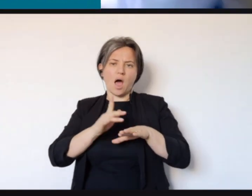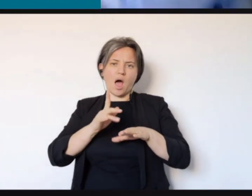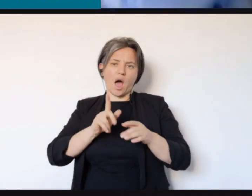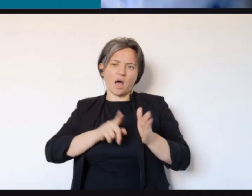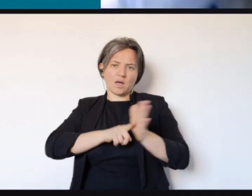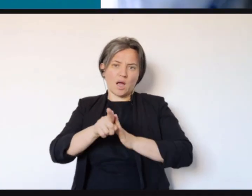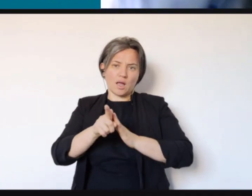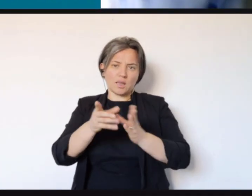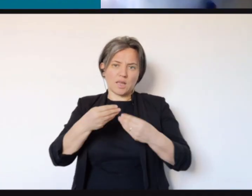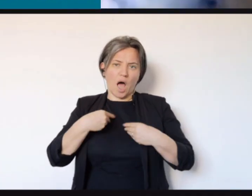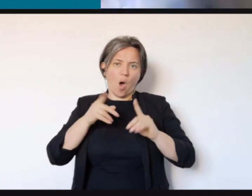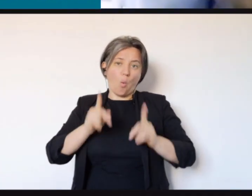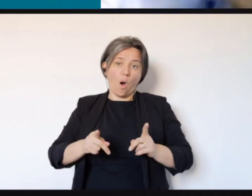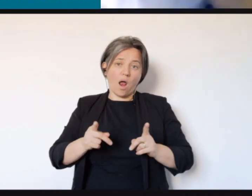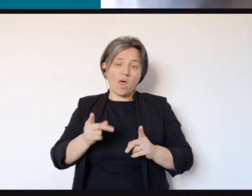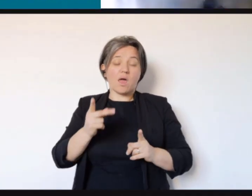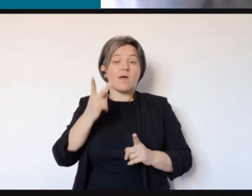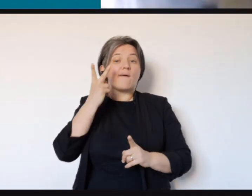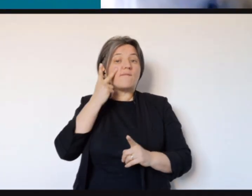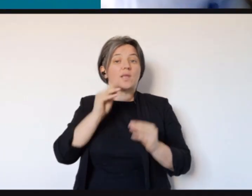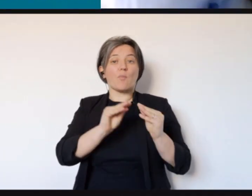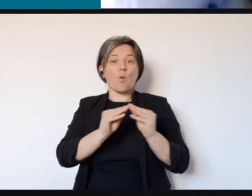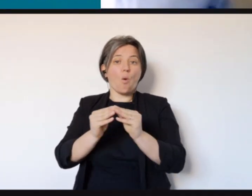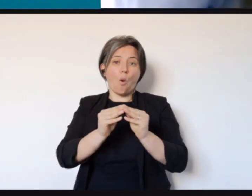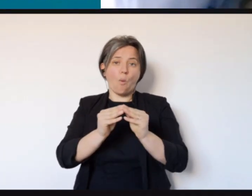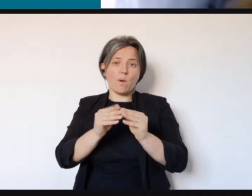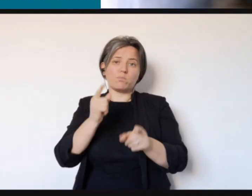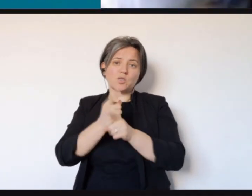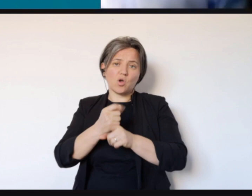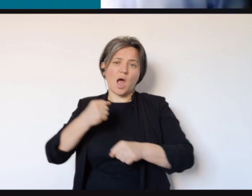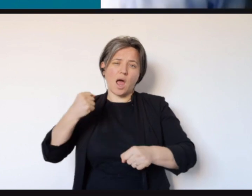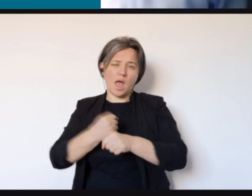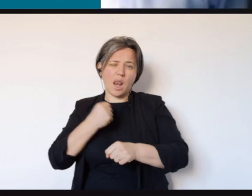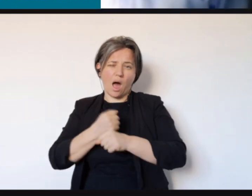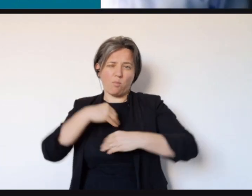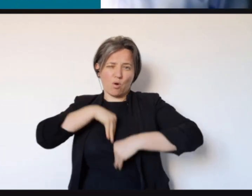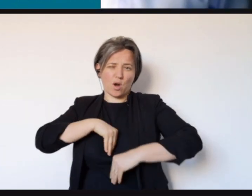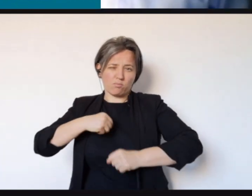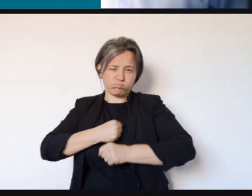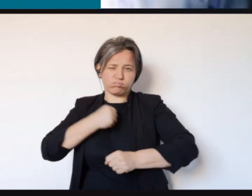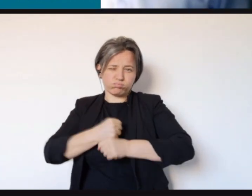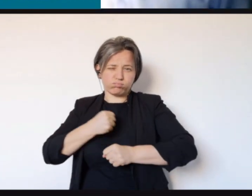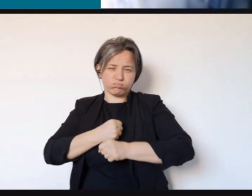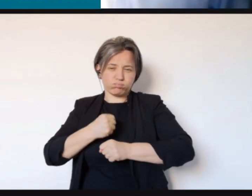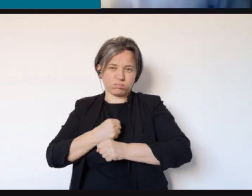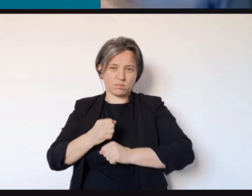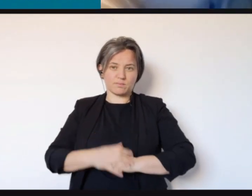esperienza? Poi dopo, in qualche modo, lo dobbiamo un po' elaborare.